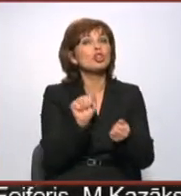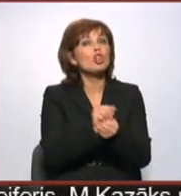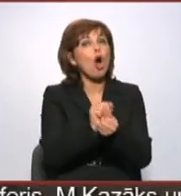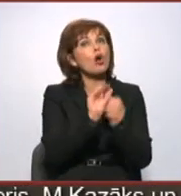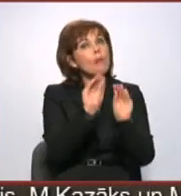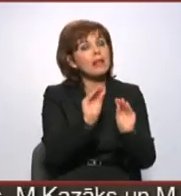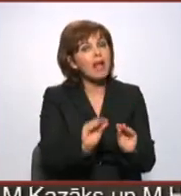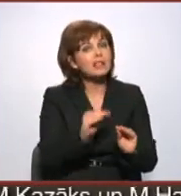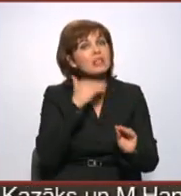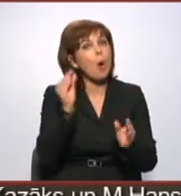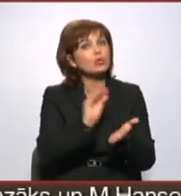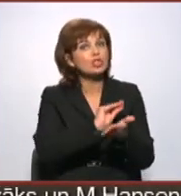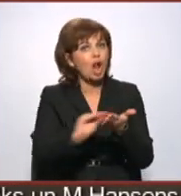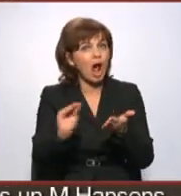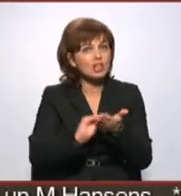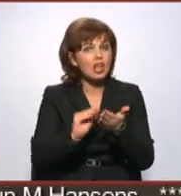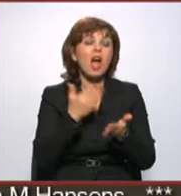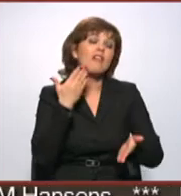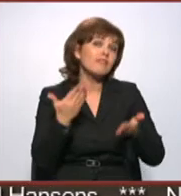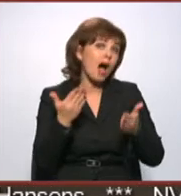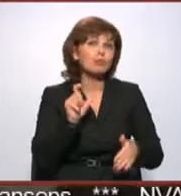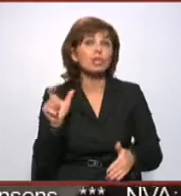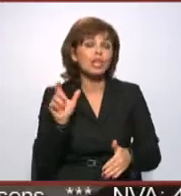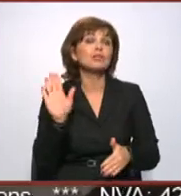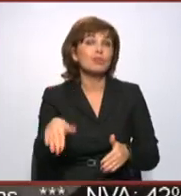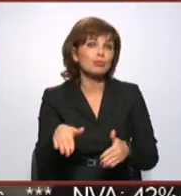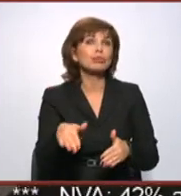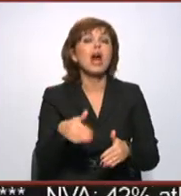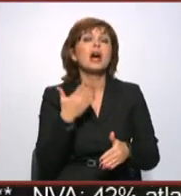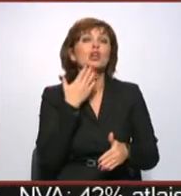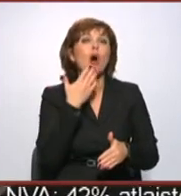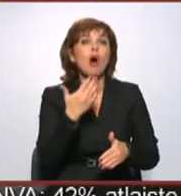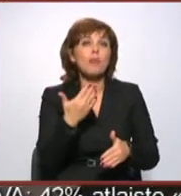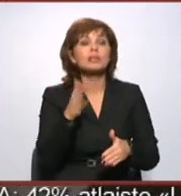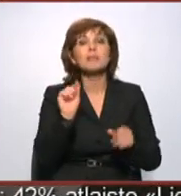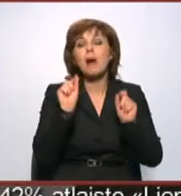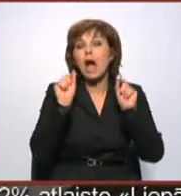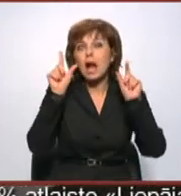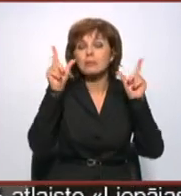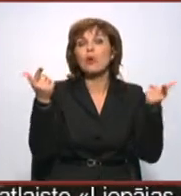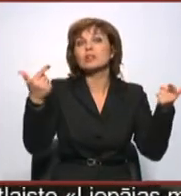joprojām daudz raksta un iespējams jau pavisam drīz nāks klajā viņas jaunais romāns par atmodas laiku